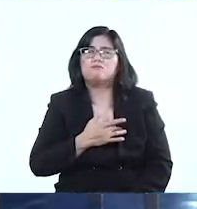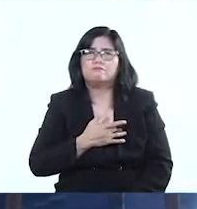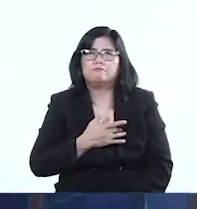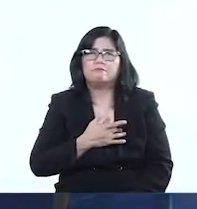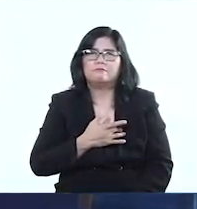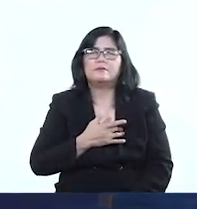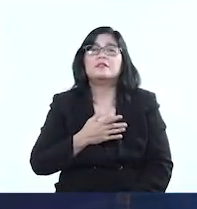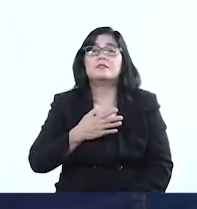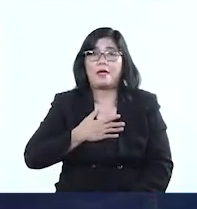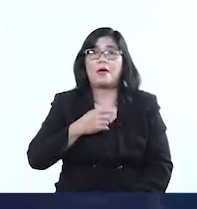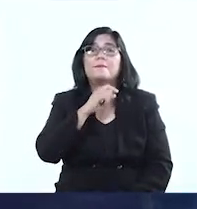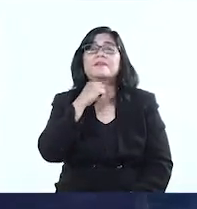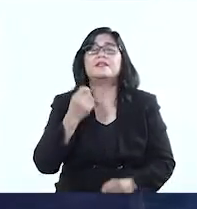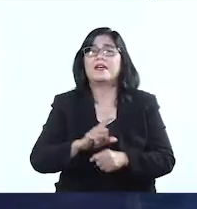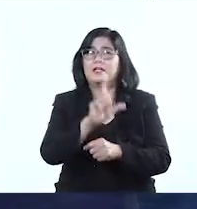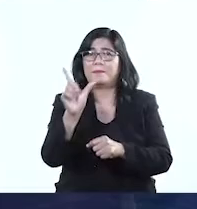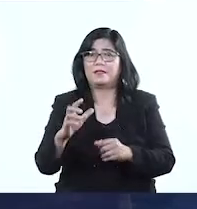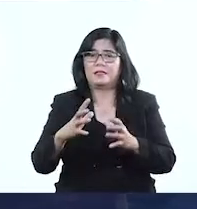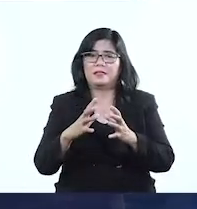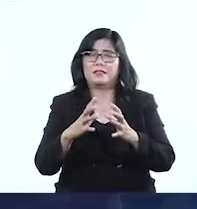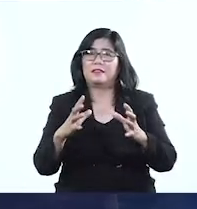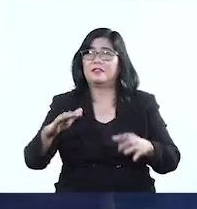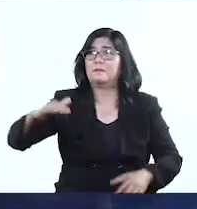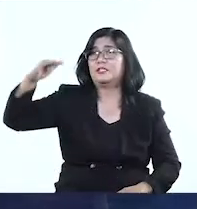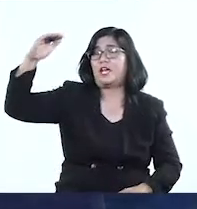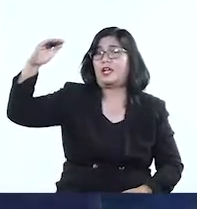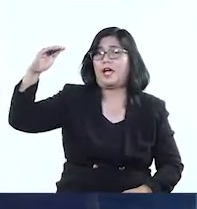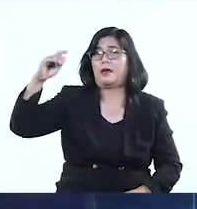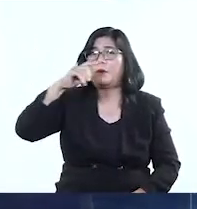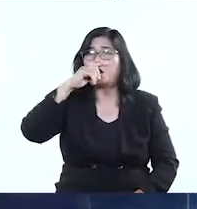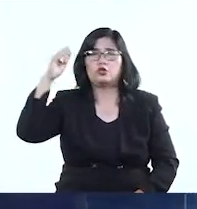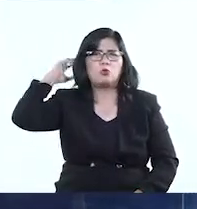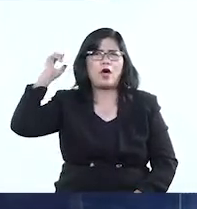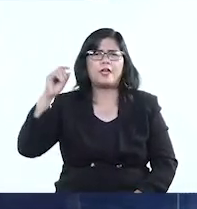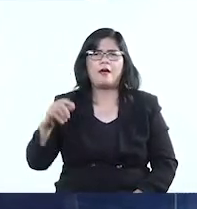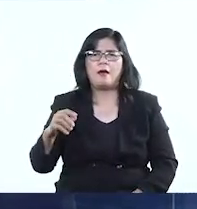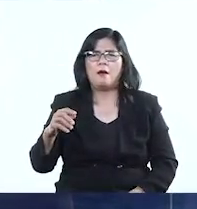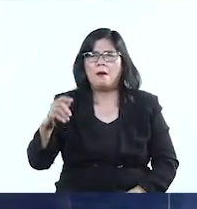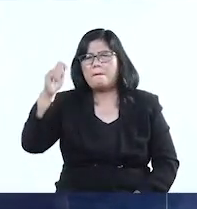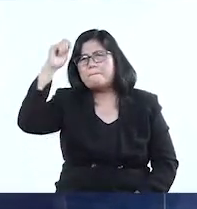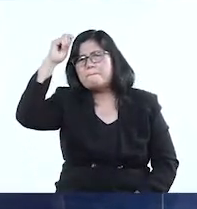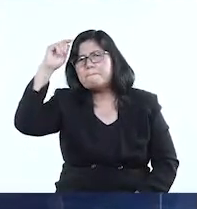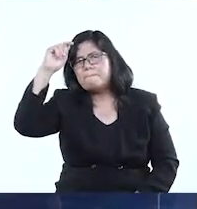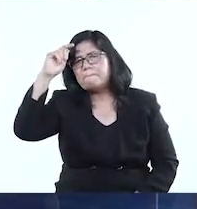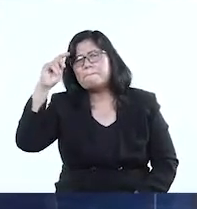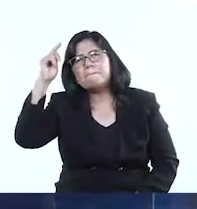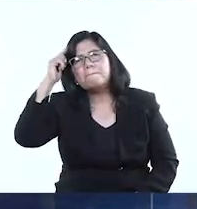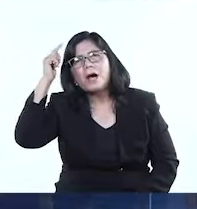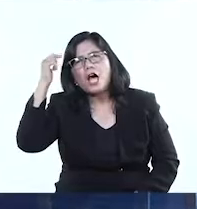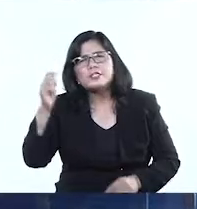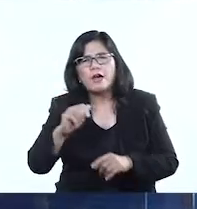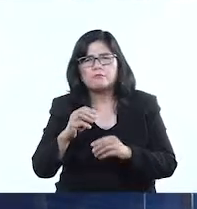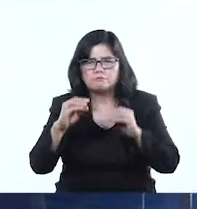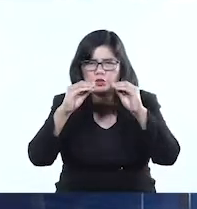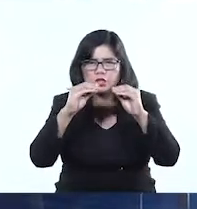dibesarkan dari orangtua Hai yang keras dalam mendidik anak Hai Papa saya sebelum mengalami suku-suku